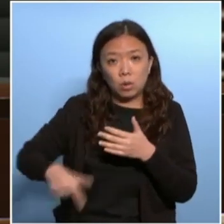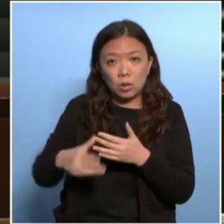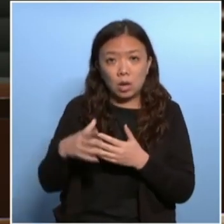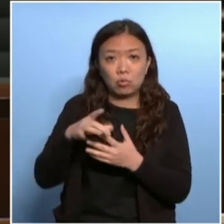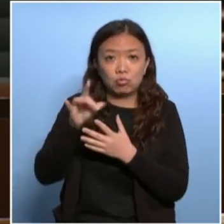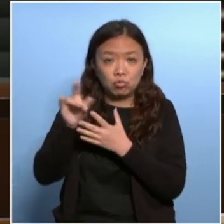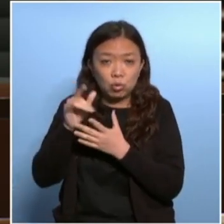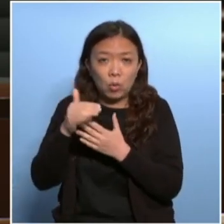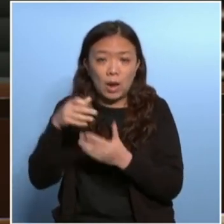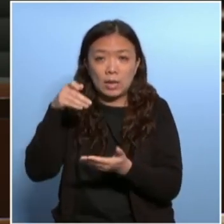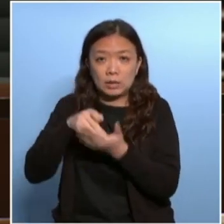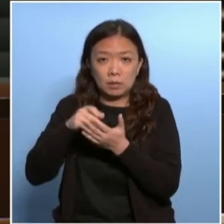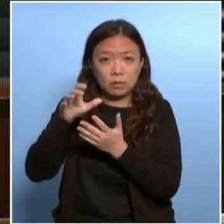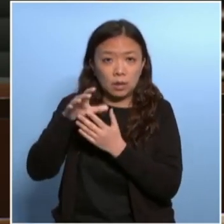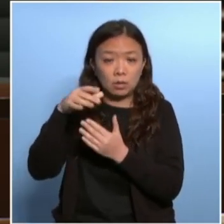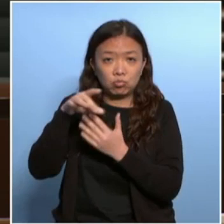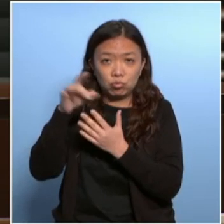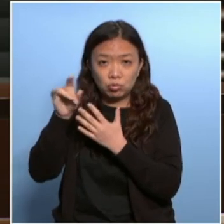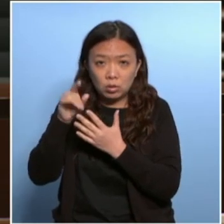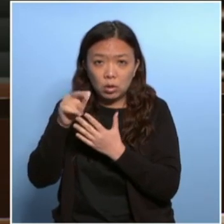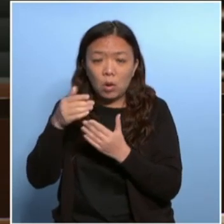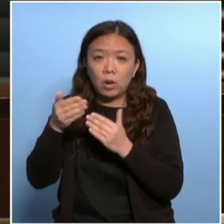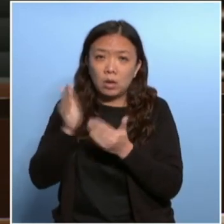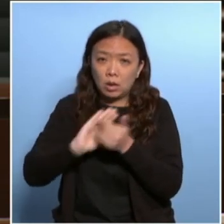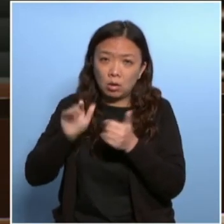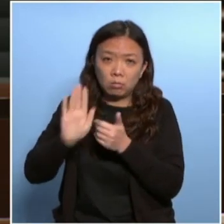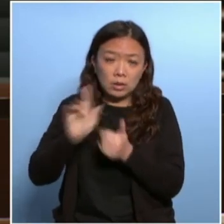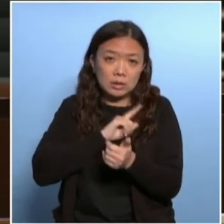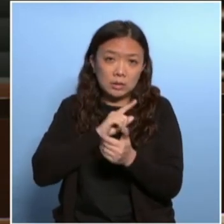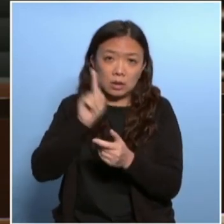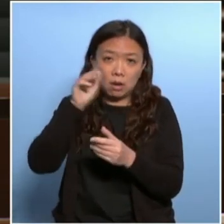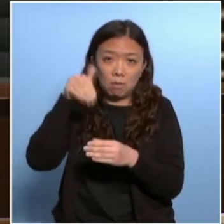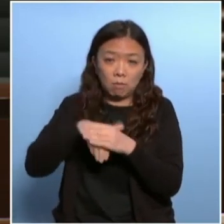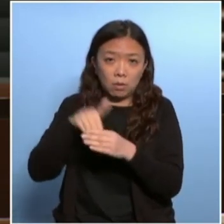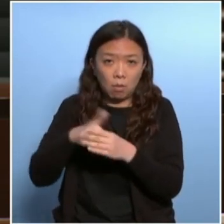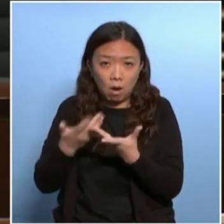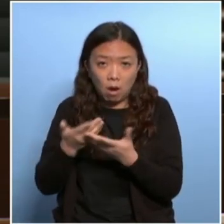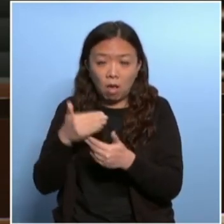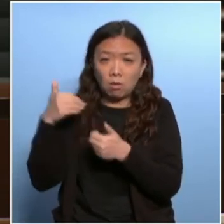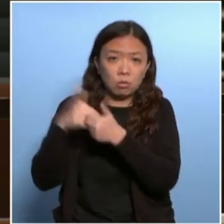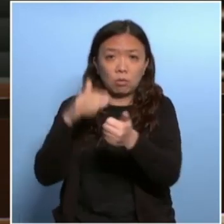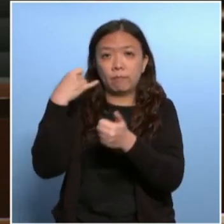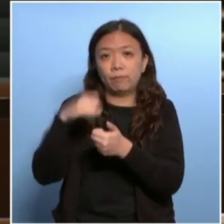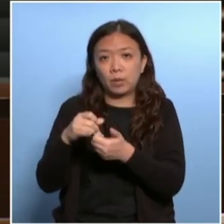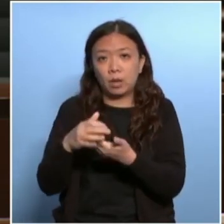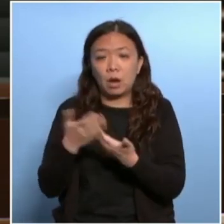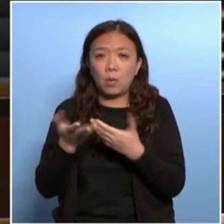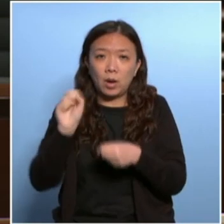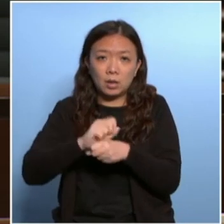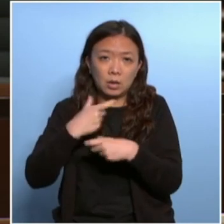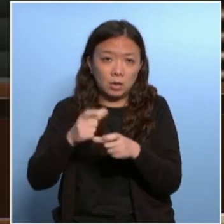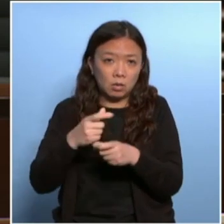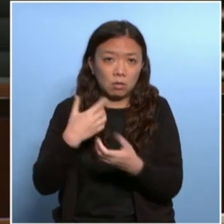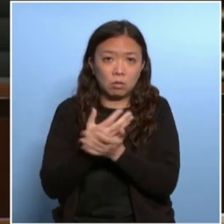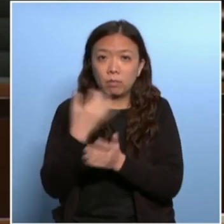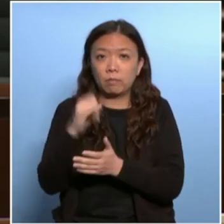機會的，你最多你是影響你自己的票而已，你又沒有，不是炒不到他魷魚，也沒有可能加到他人工減到